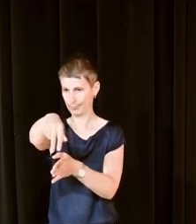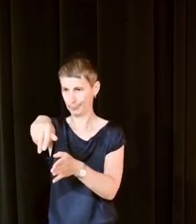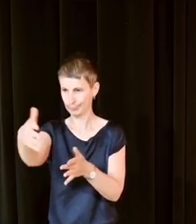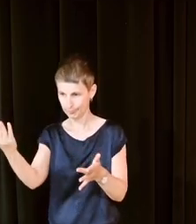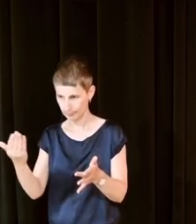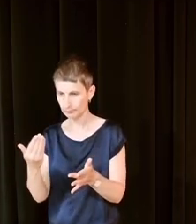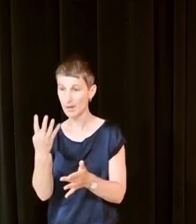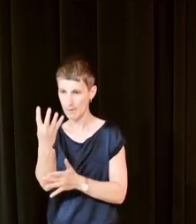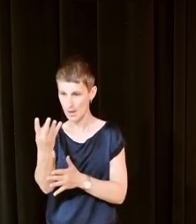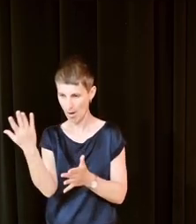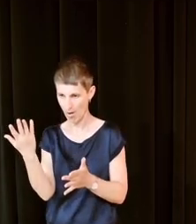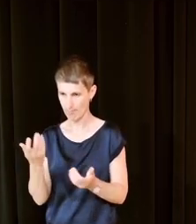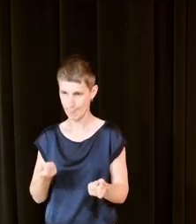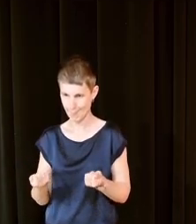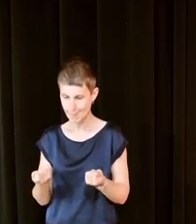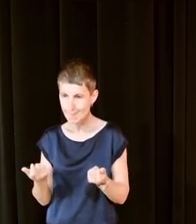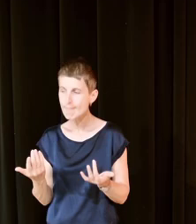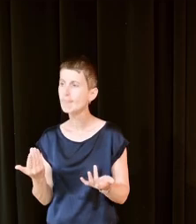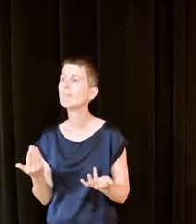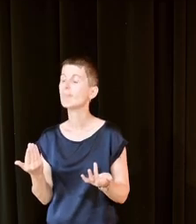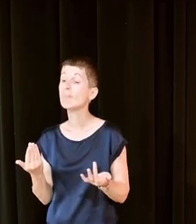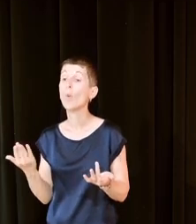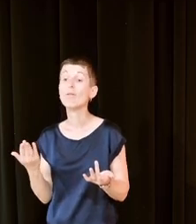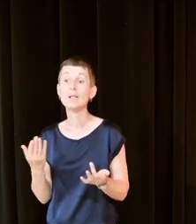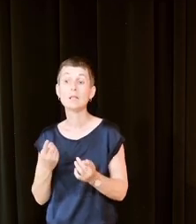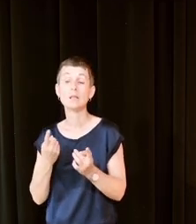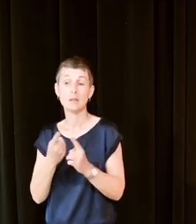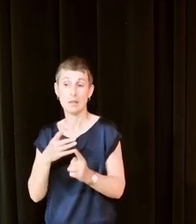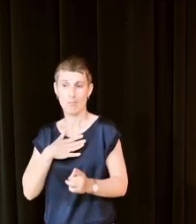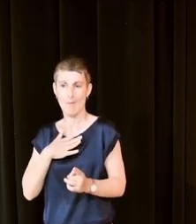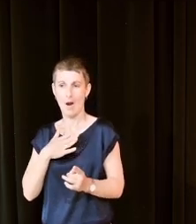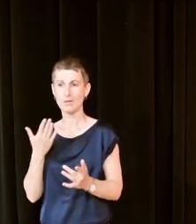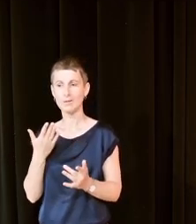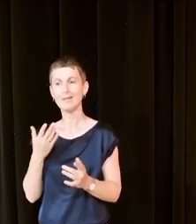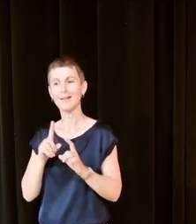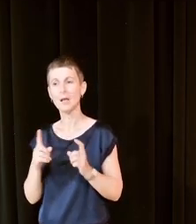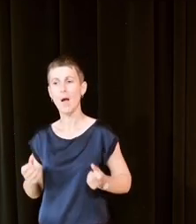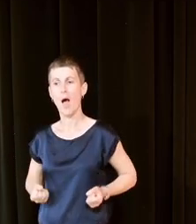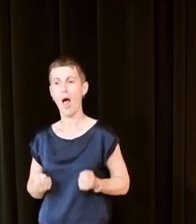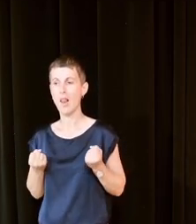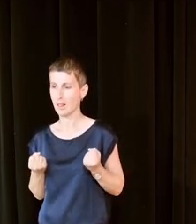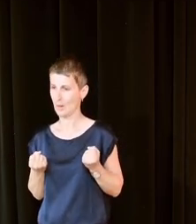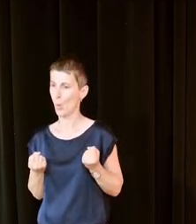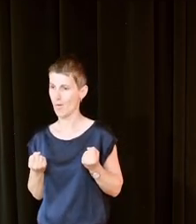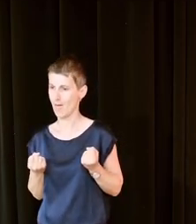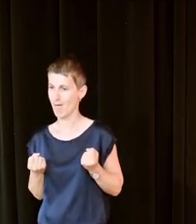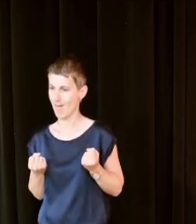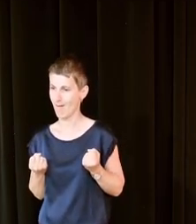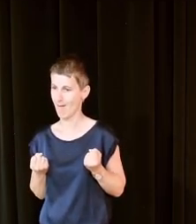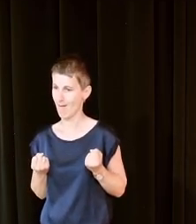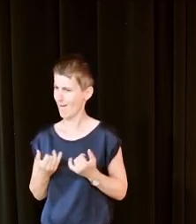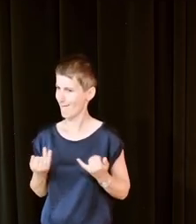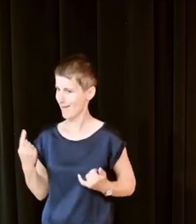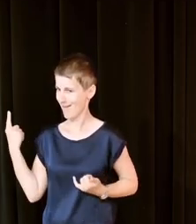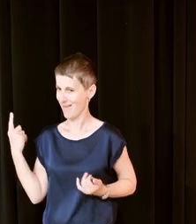4 Pferde. Und worum es mir jetzt geht, und es passt wieder, schauen Sie mal die Haltung an, mit der dieser Wagenlenker da